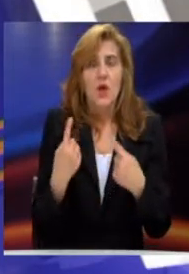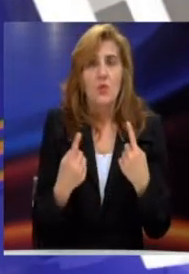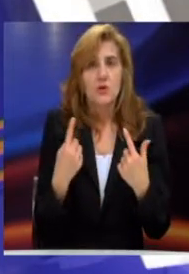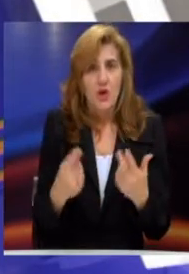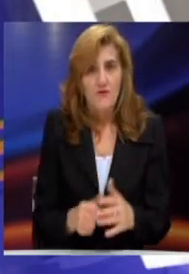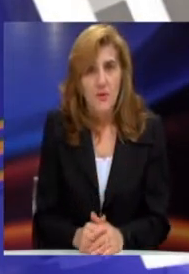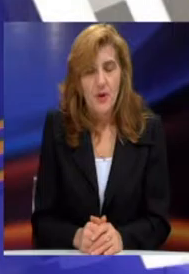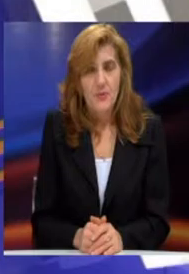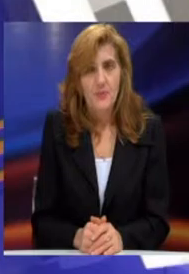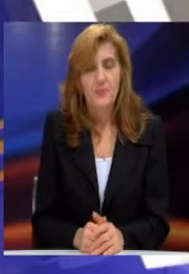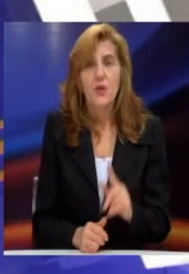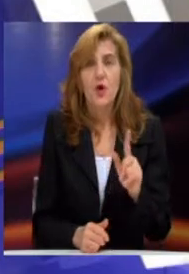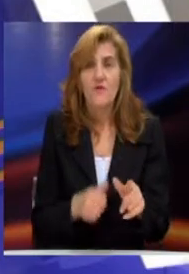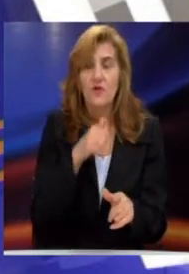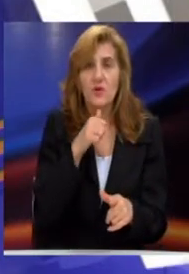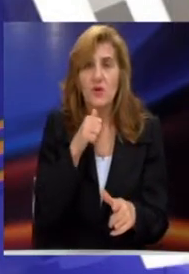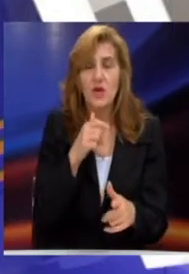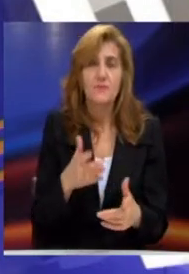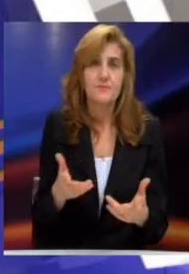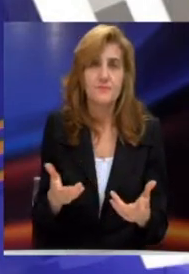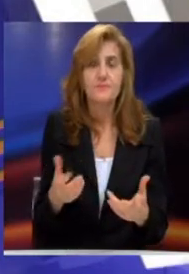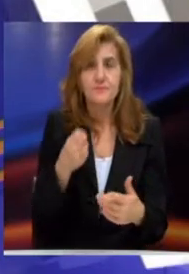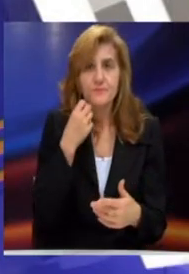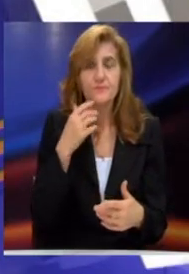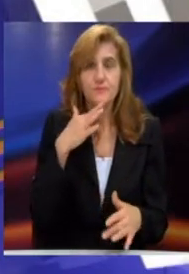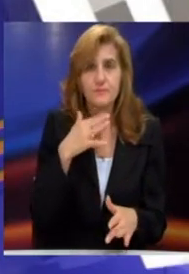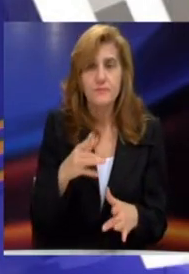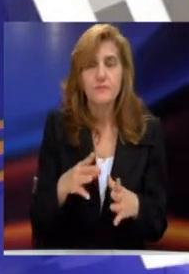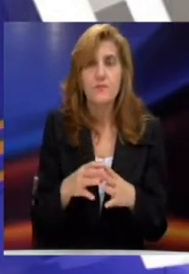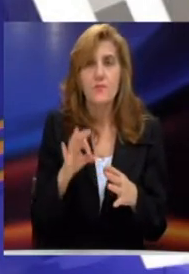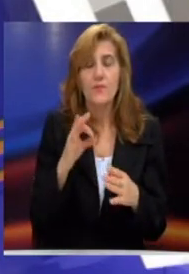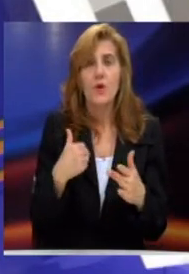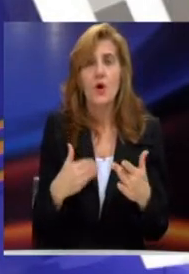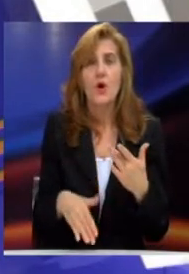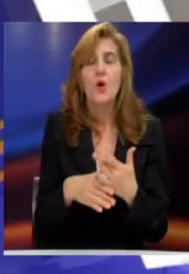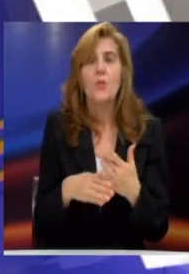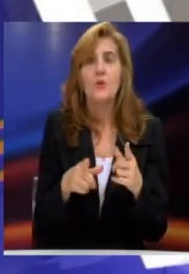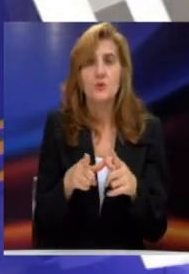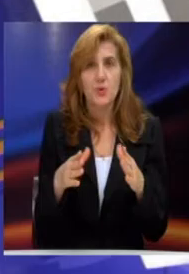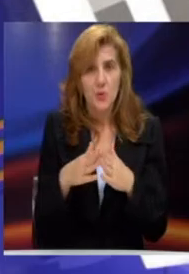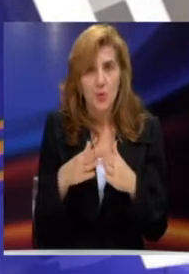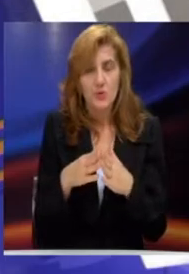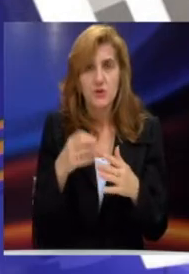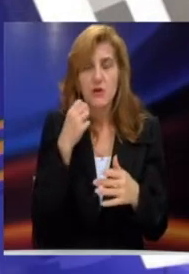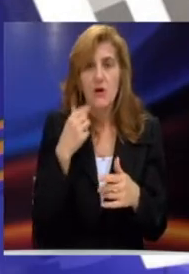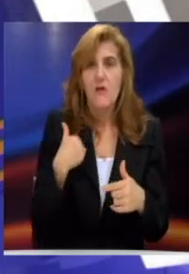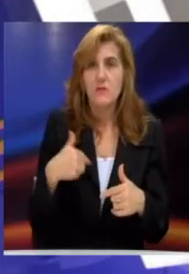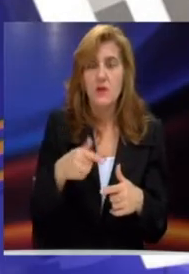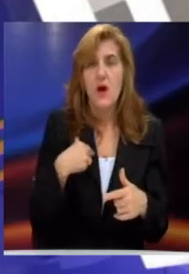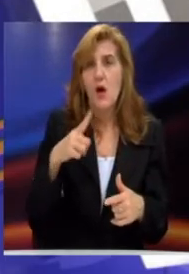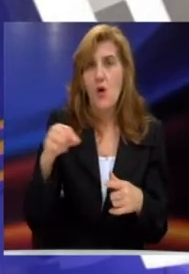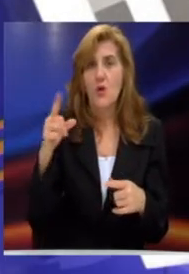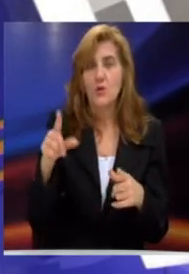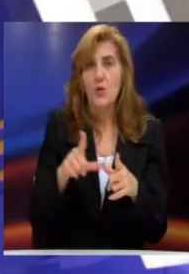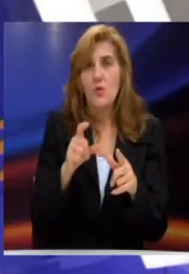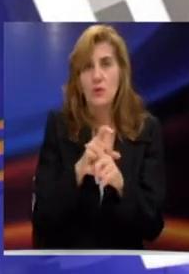kontrolisanim uslovima. A ovo je način, znači kad je reč o pomoći u kući, kada oni, u kućnom jeziku, kada oni